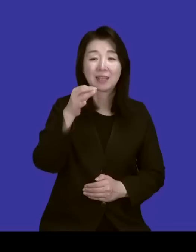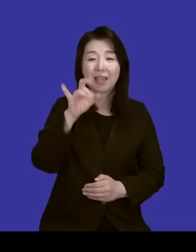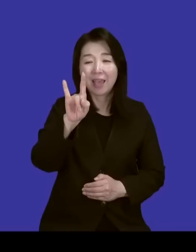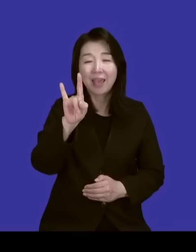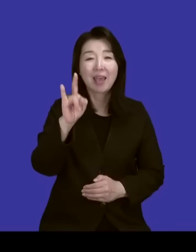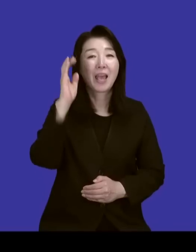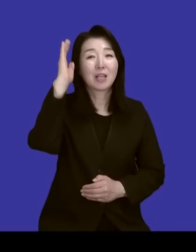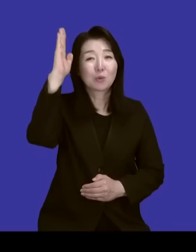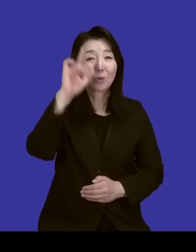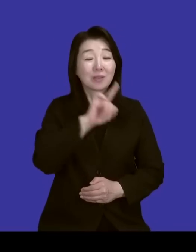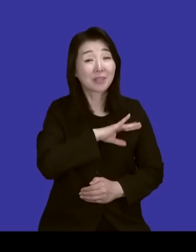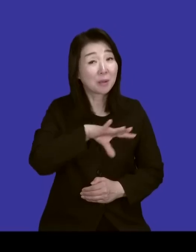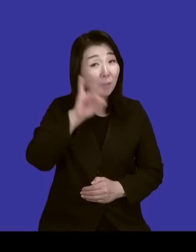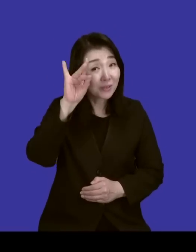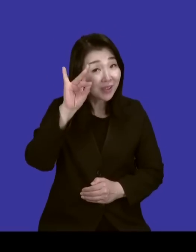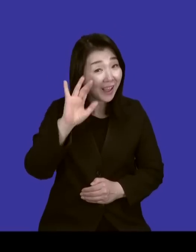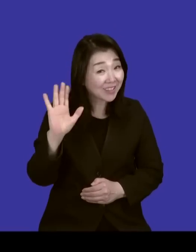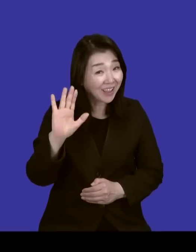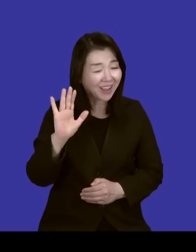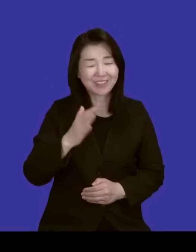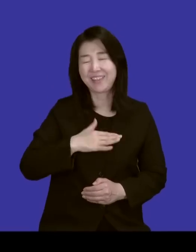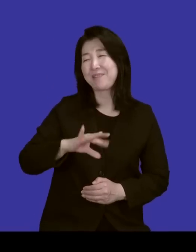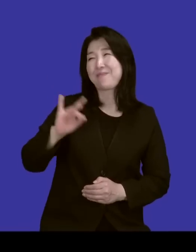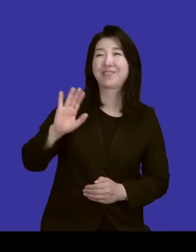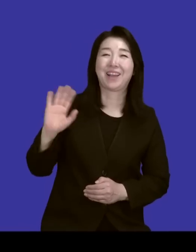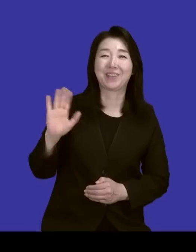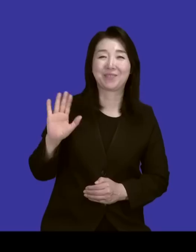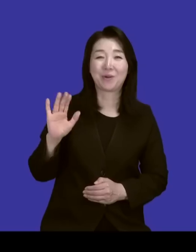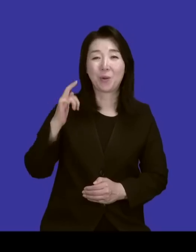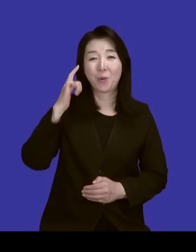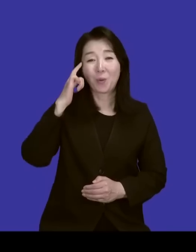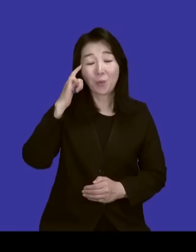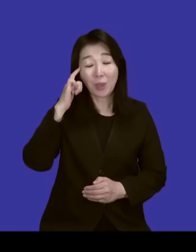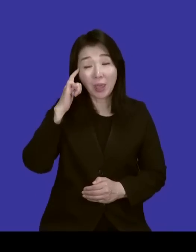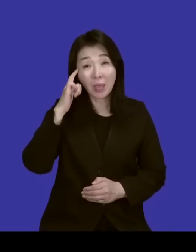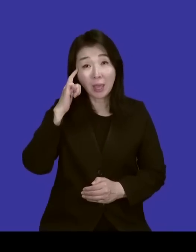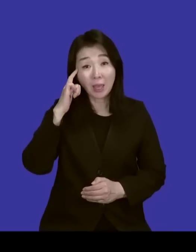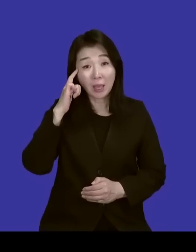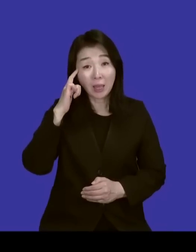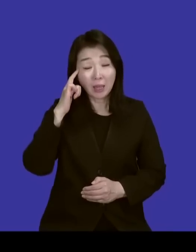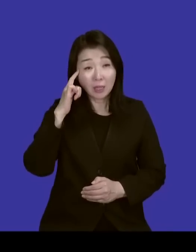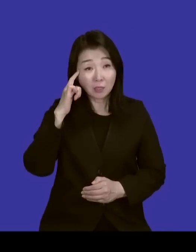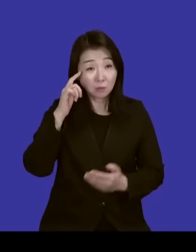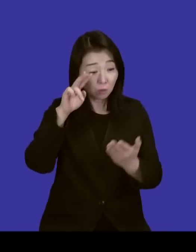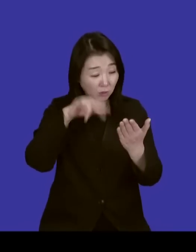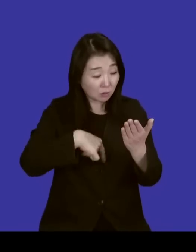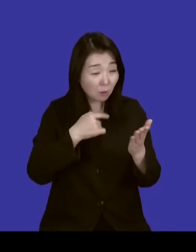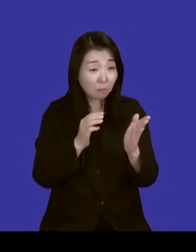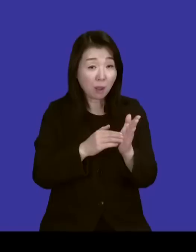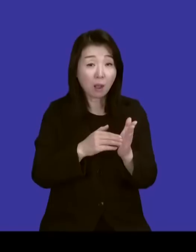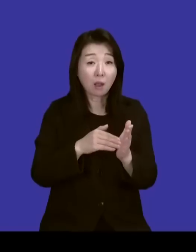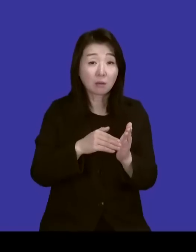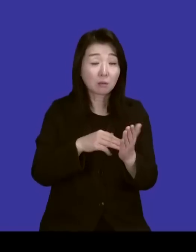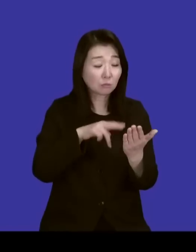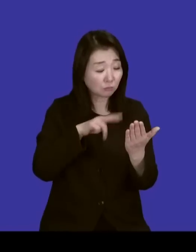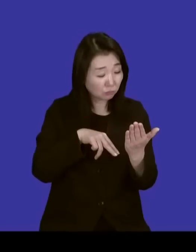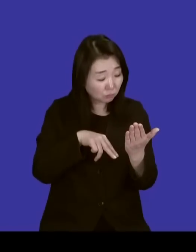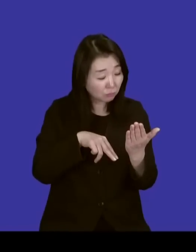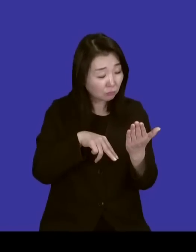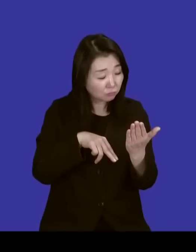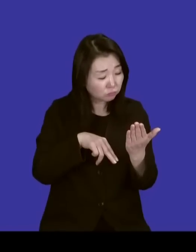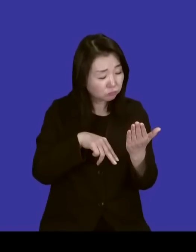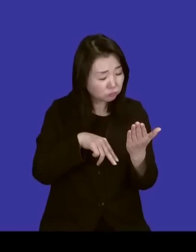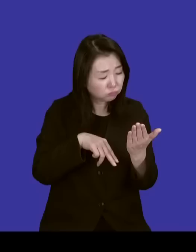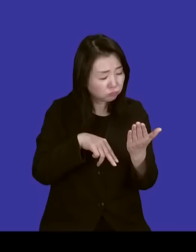분이라고 저는 알고 그것도 있거든요. 제가 먼저 한 건 아니고. 그래도 저도 사실은 그 성경을 읽었는데 네. 우리가 이게 멍하게 늘 눈으로만 읽다 보니까